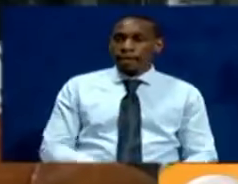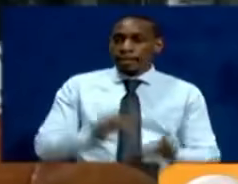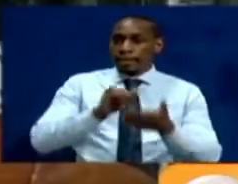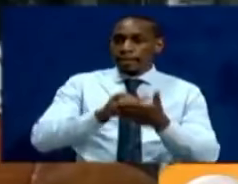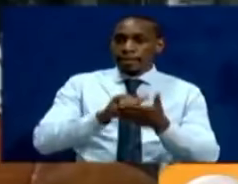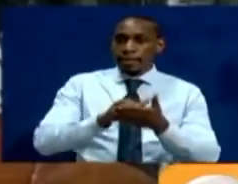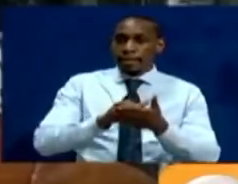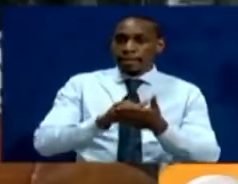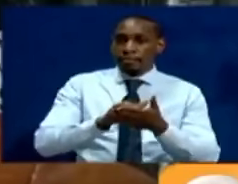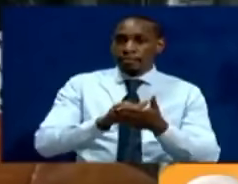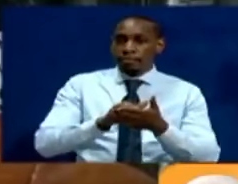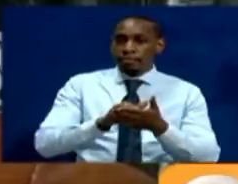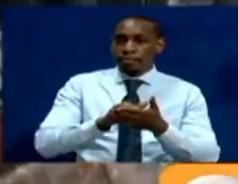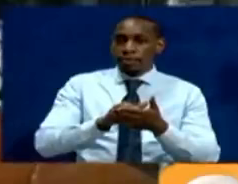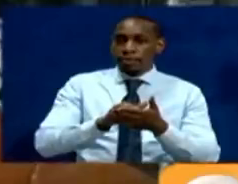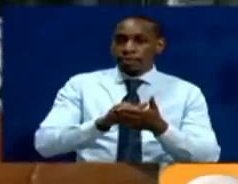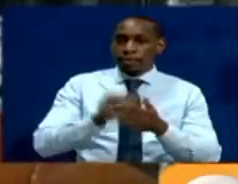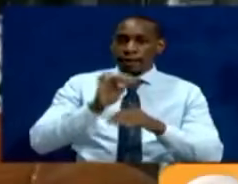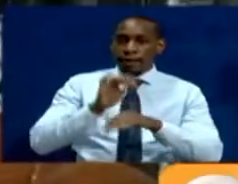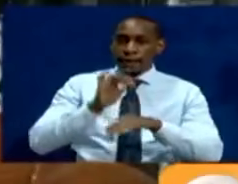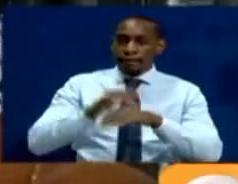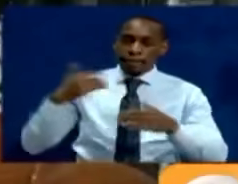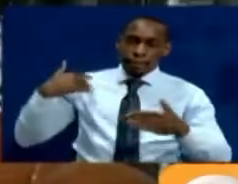ambalo alikuwa nalo kwa zaidi ya miaka 10.